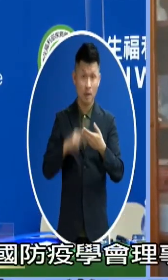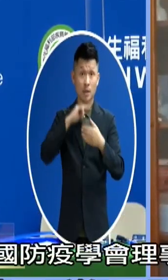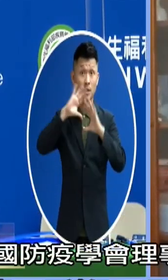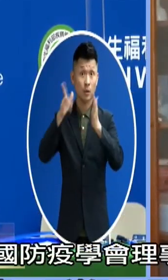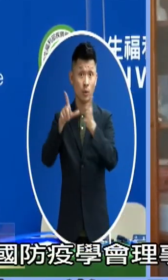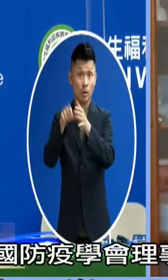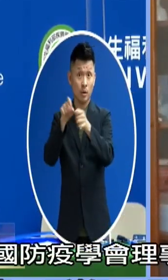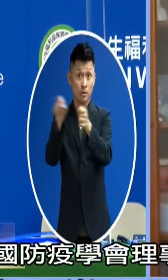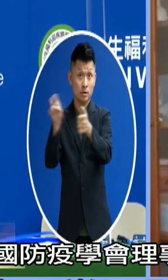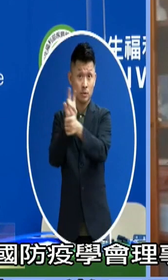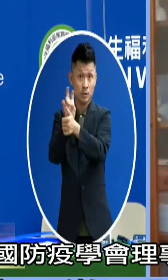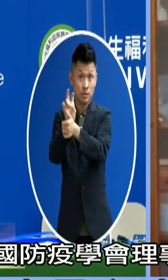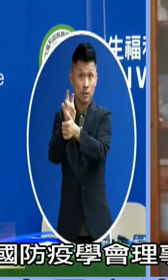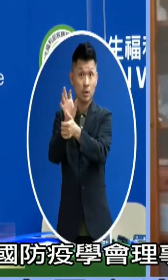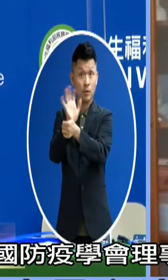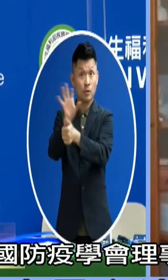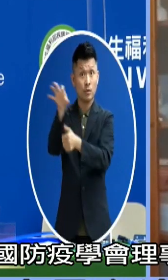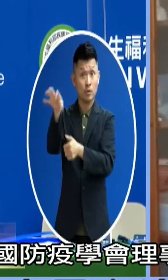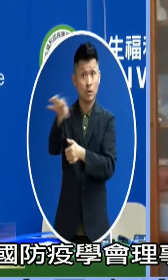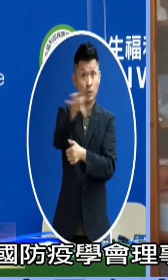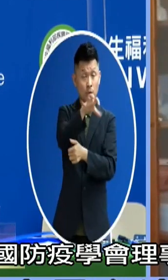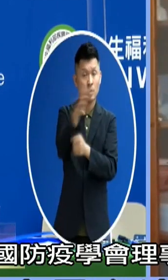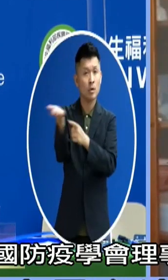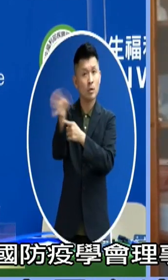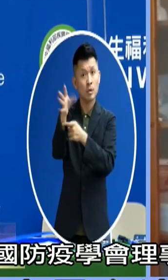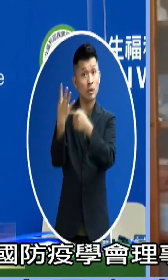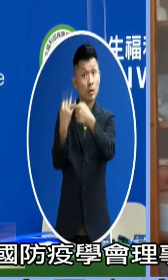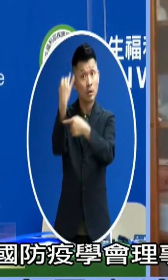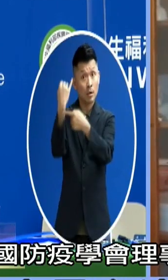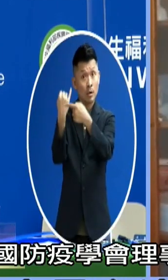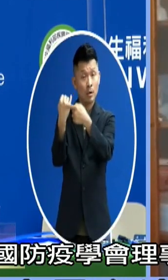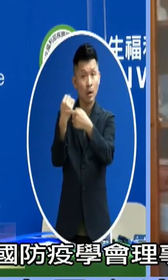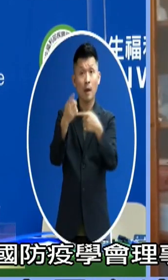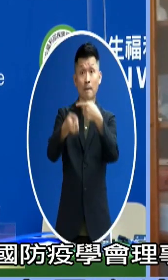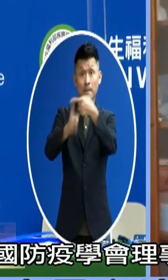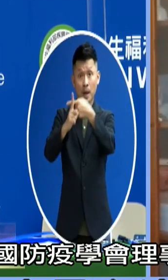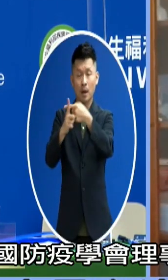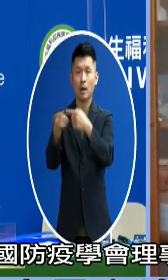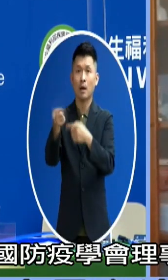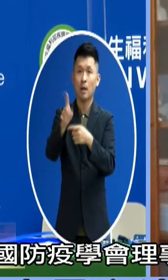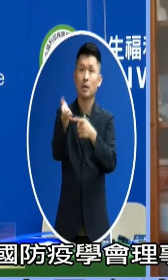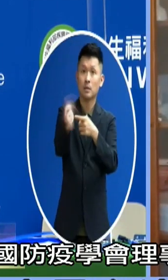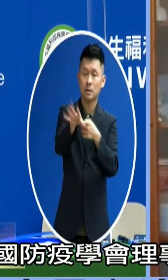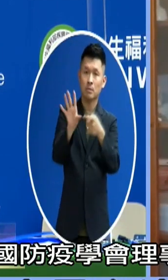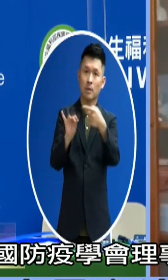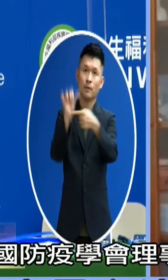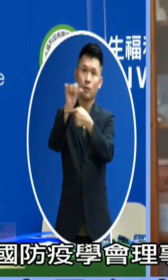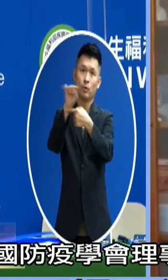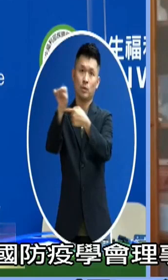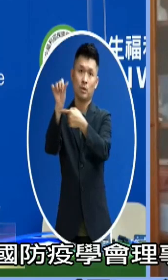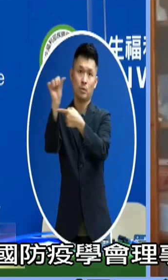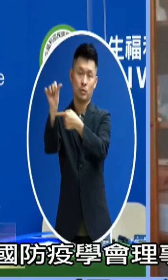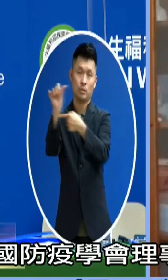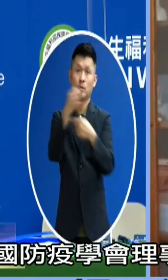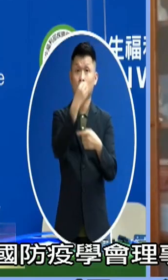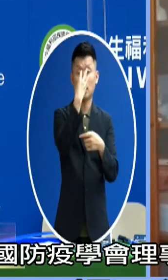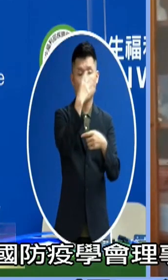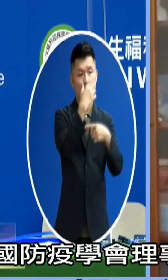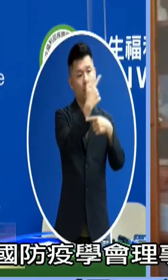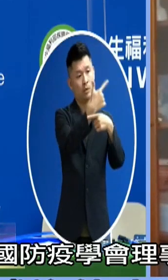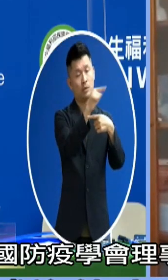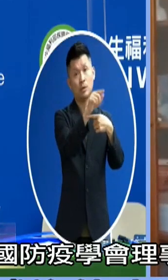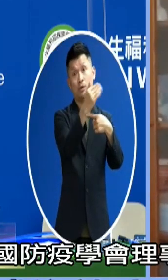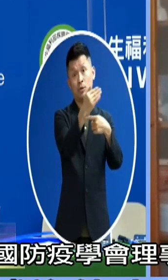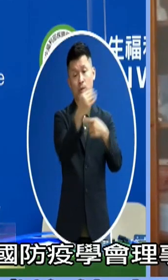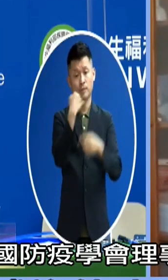利，大量合法贪渎纾困条例里面的一些经费，然后他也可以利用每日的疫情